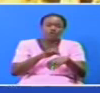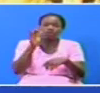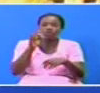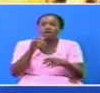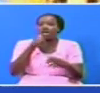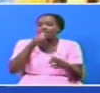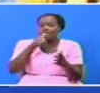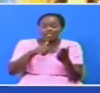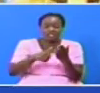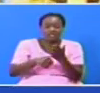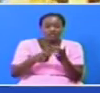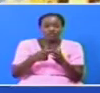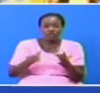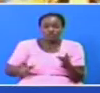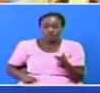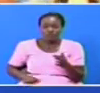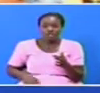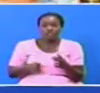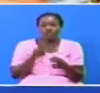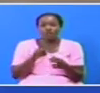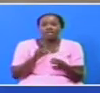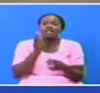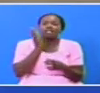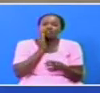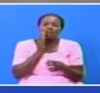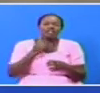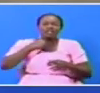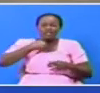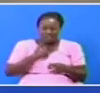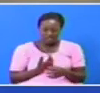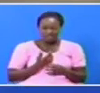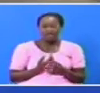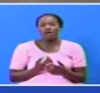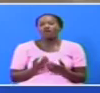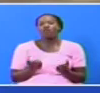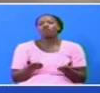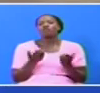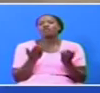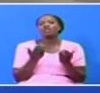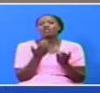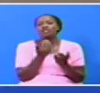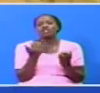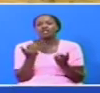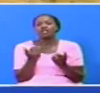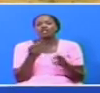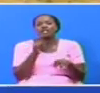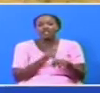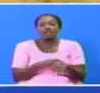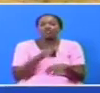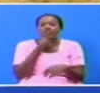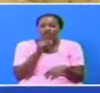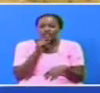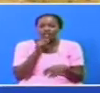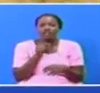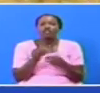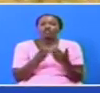wa mmoja wa watoto hao ilielezea kuwa mama amechoka kuwalea na sasa ni wakati wa baba watoto kuchukua